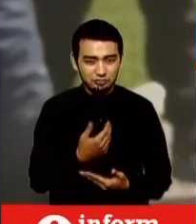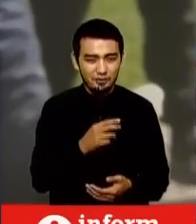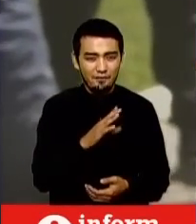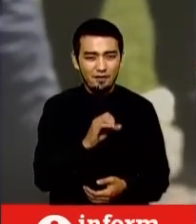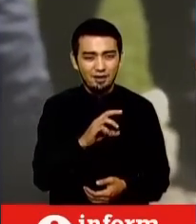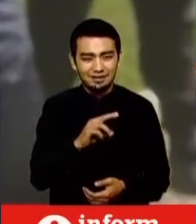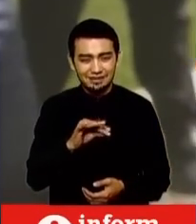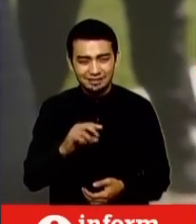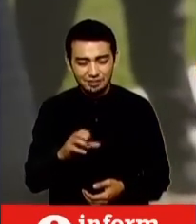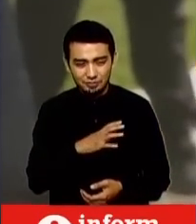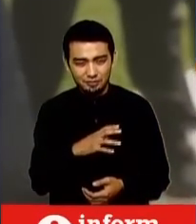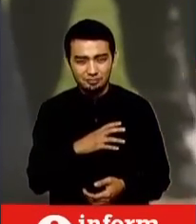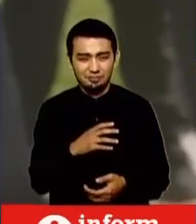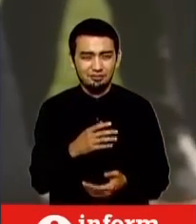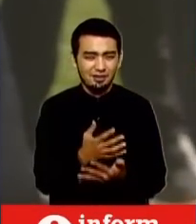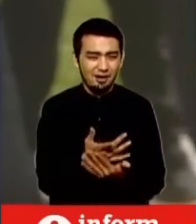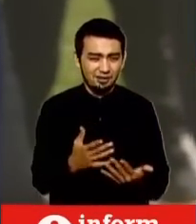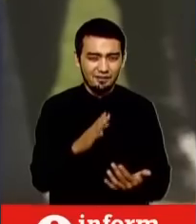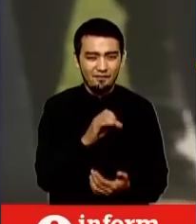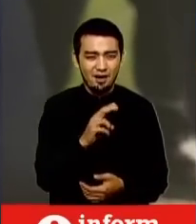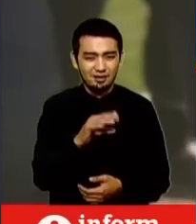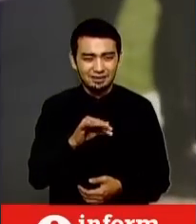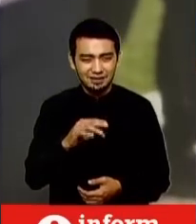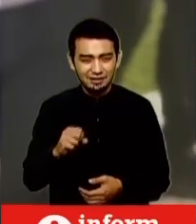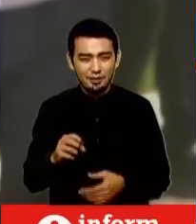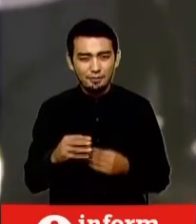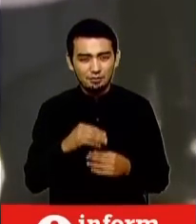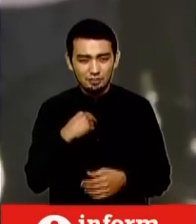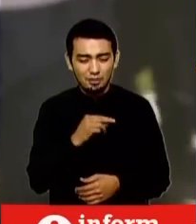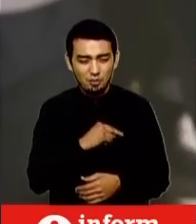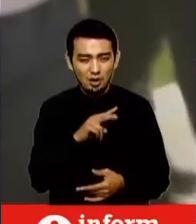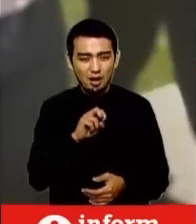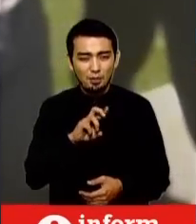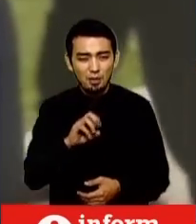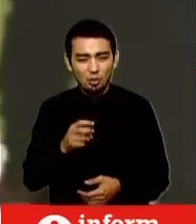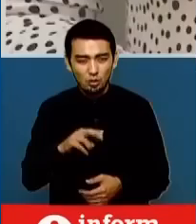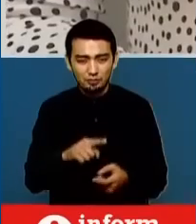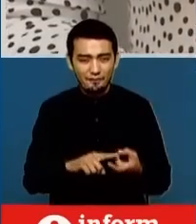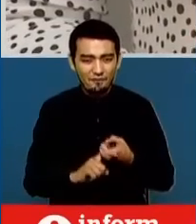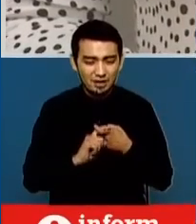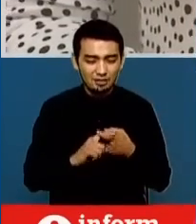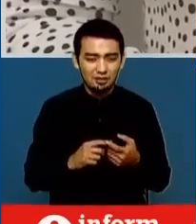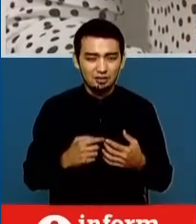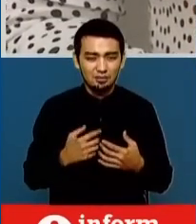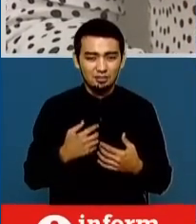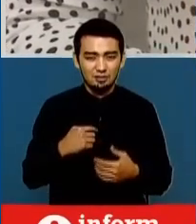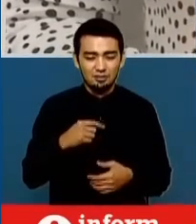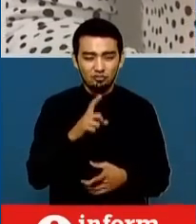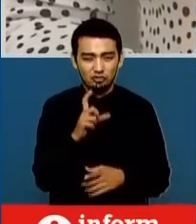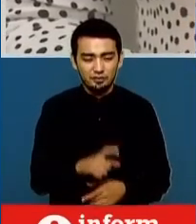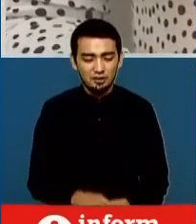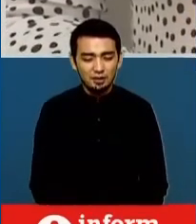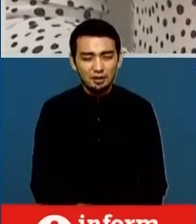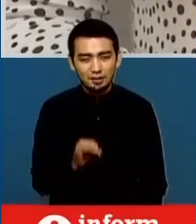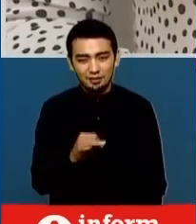вакцина, өлтірілген вакцина болады. Әртүрлі вакцина болады, вакцинамен жұмыс істейміз да. Ол бүкіл организмге зиян. Жиналған бұқара басшылық